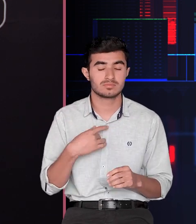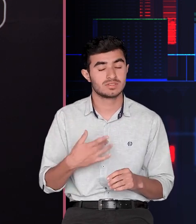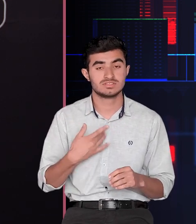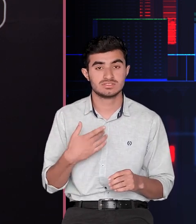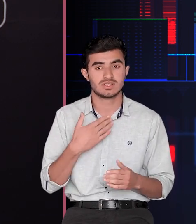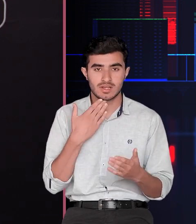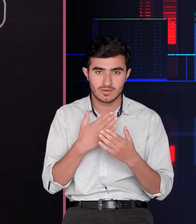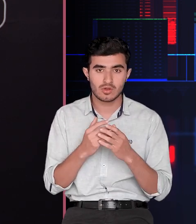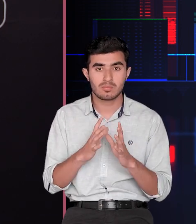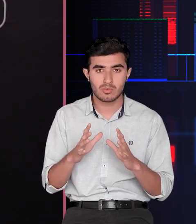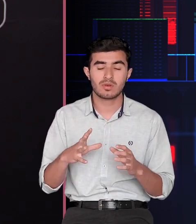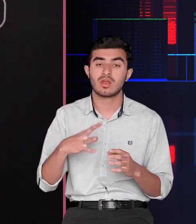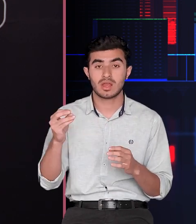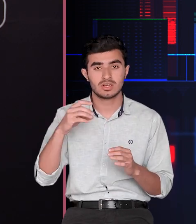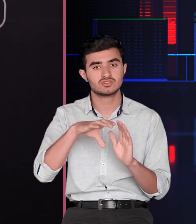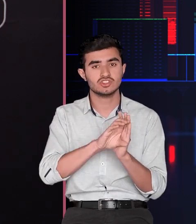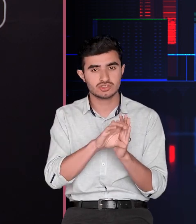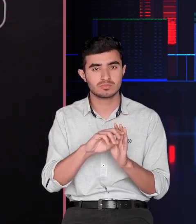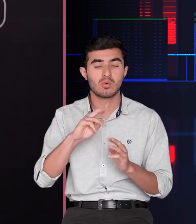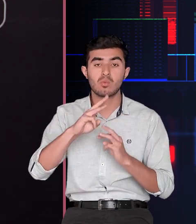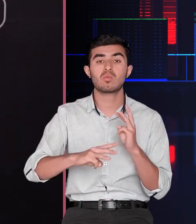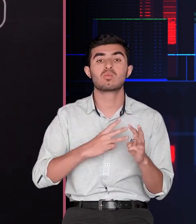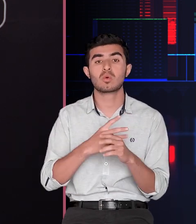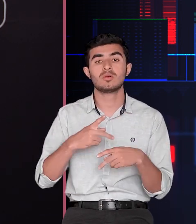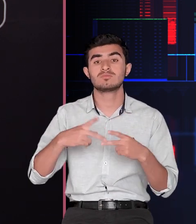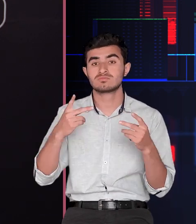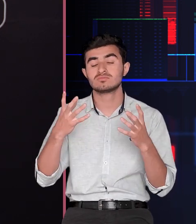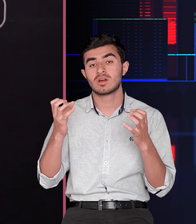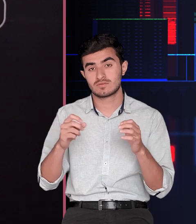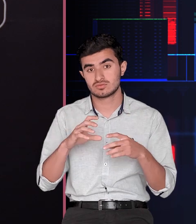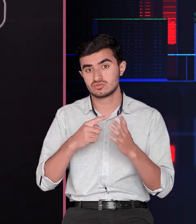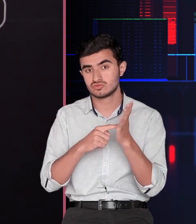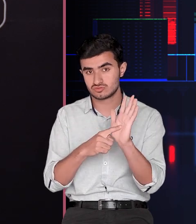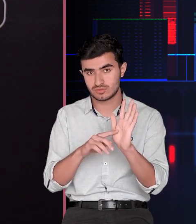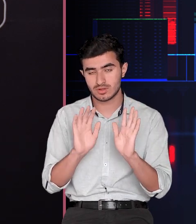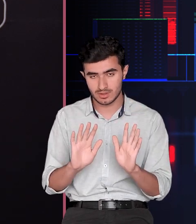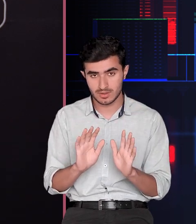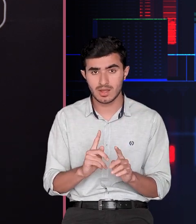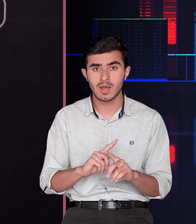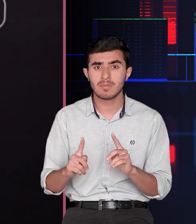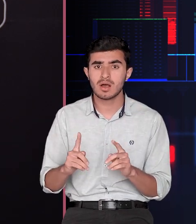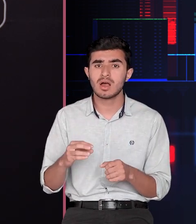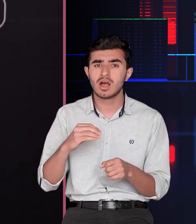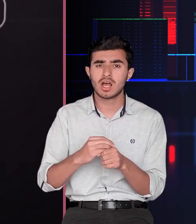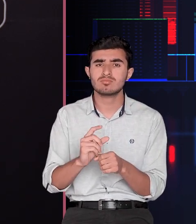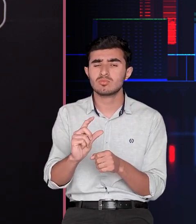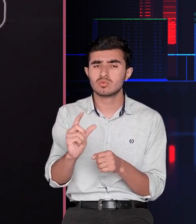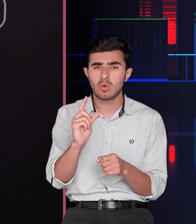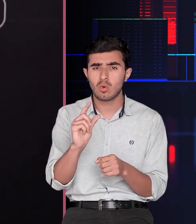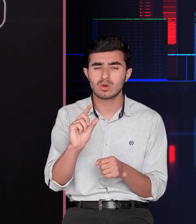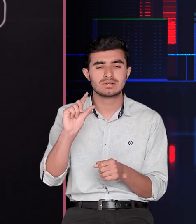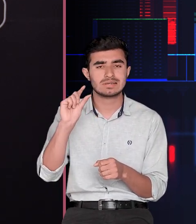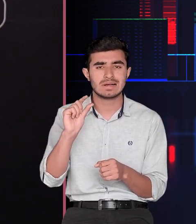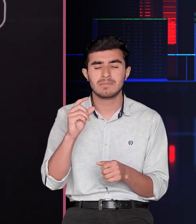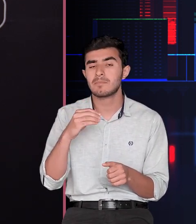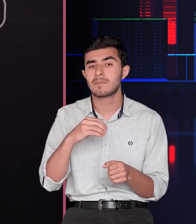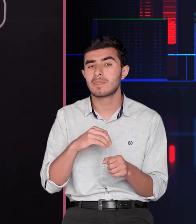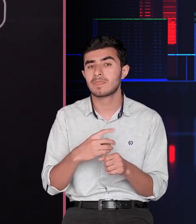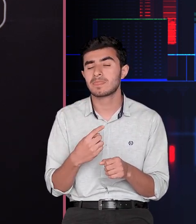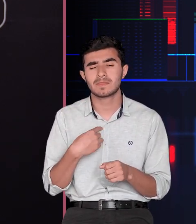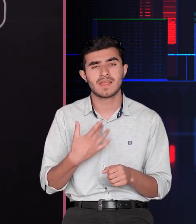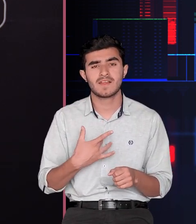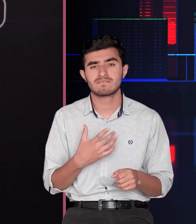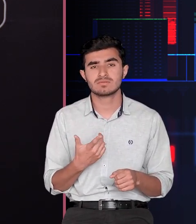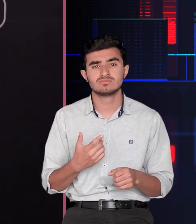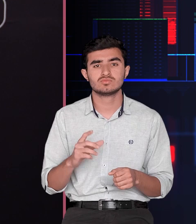था। लेकिन इसमें कुछ लैकिंग थी जिसको मैं फ़ील करता था कि पार्ट ऑफ मेला राइडर्स